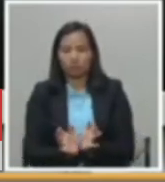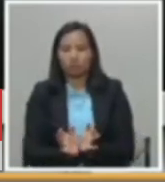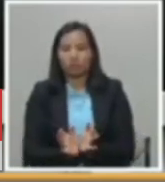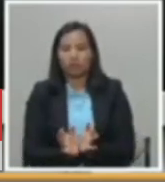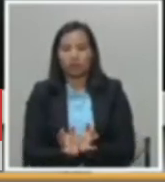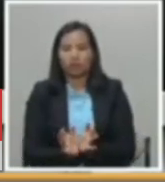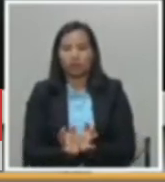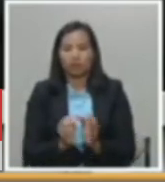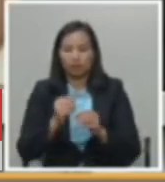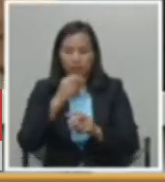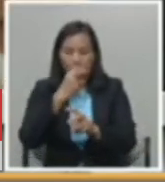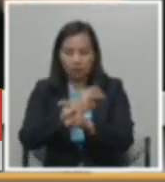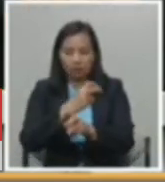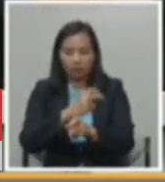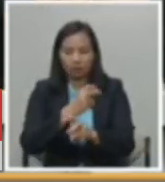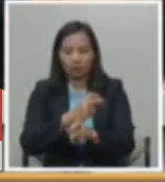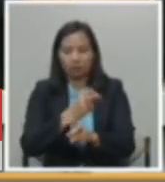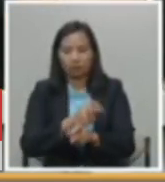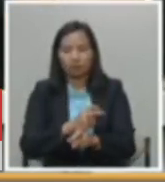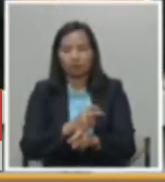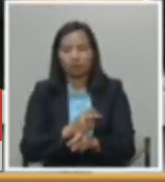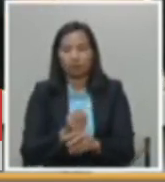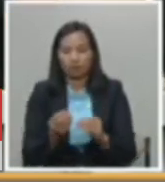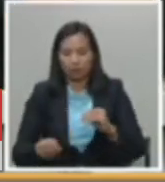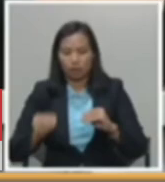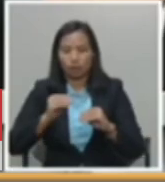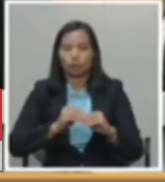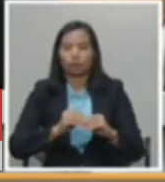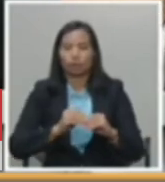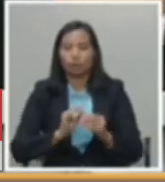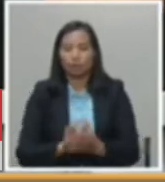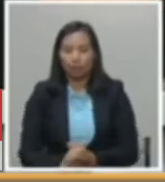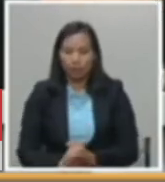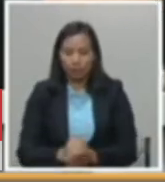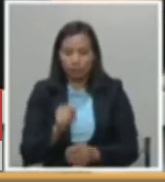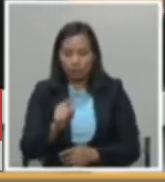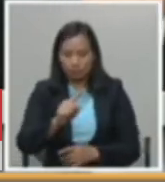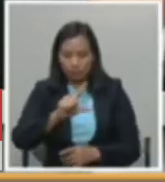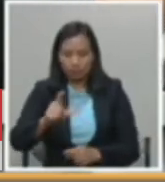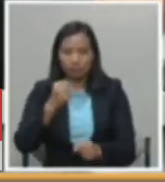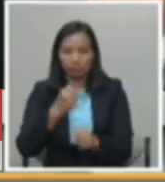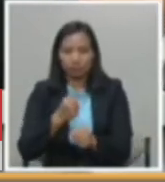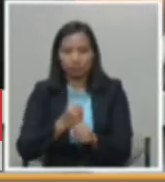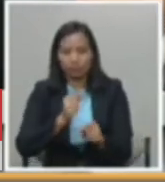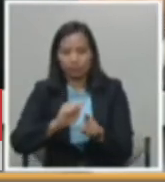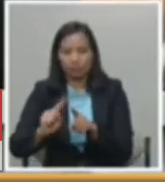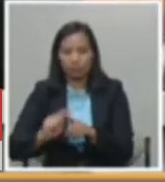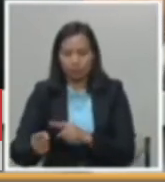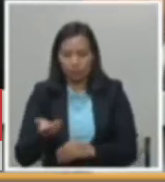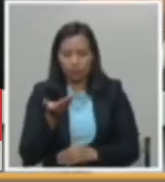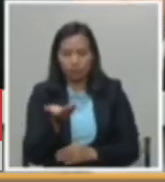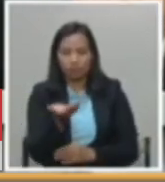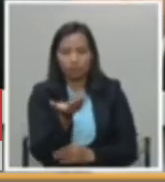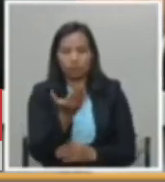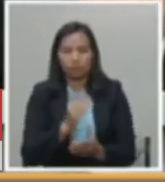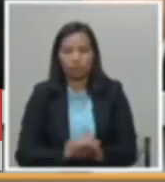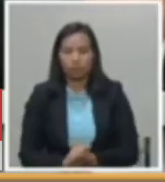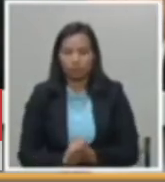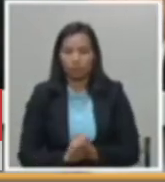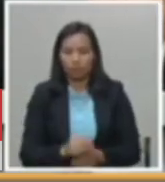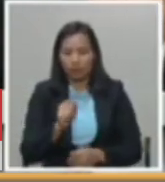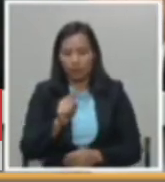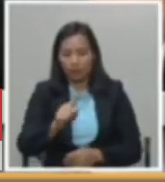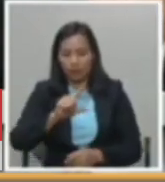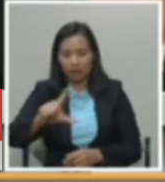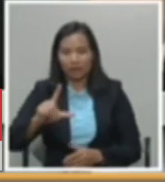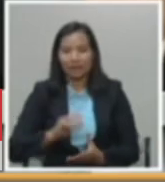ริมเหล็กตัวละล้านบาทนี่อีก100ล้านไปทำอะไรก็ทำได้เลยแต่ว่าขอตัวละล้านเนี่ยท่านจะได้ปี